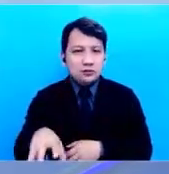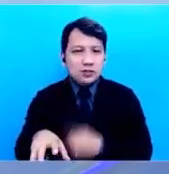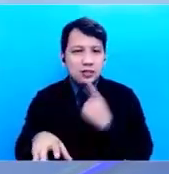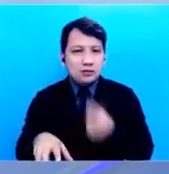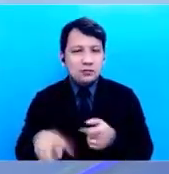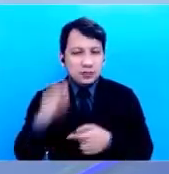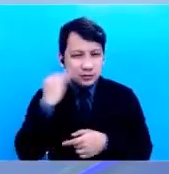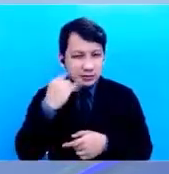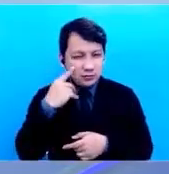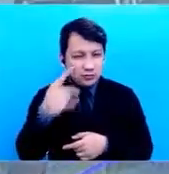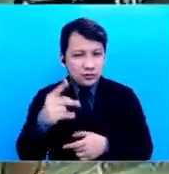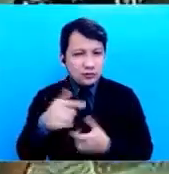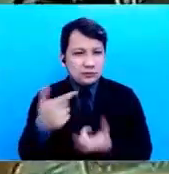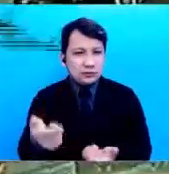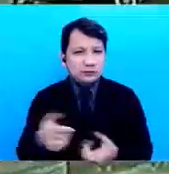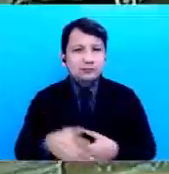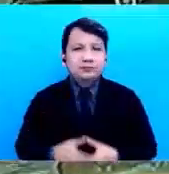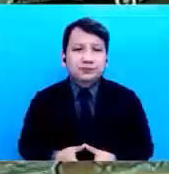Justin Ponsalang.